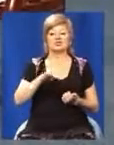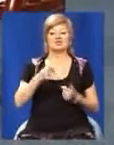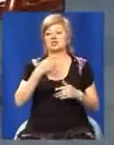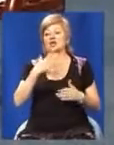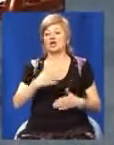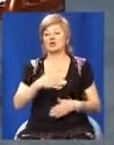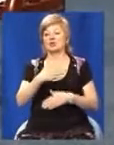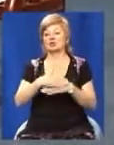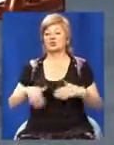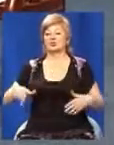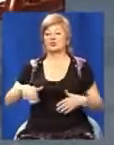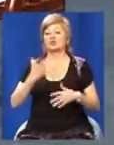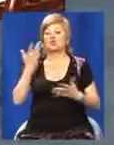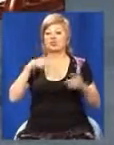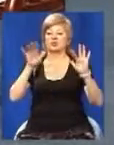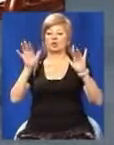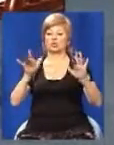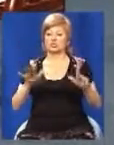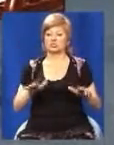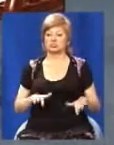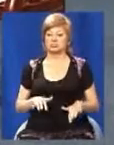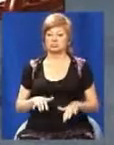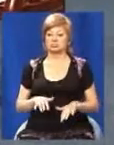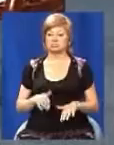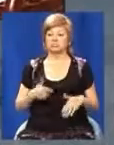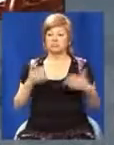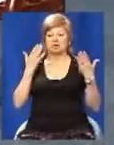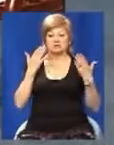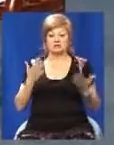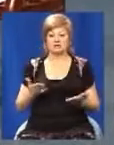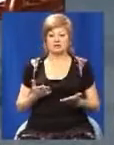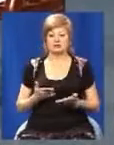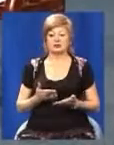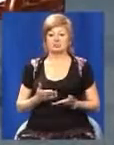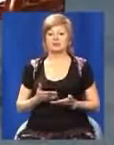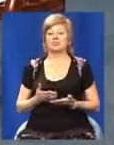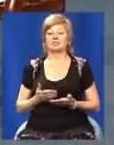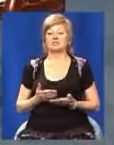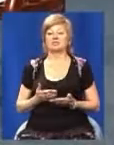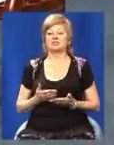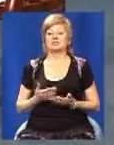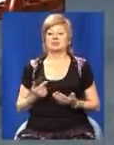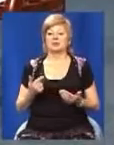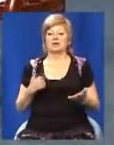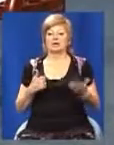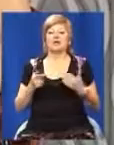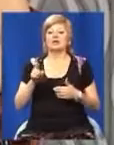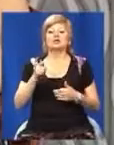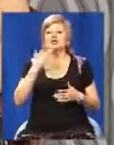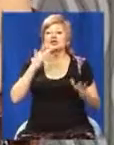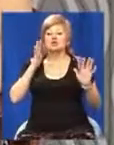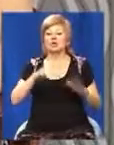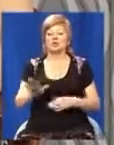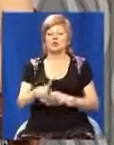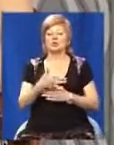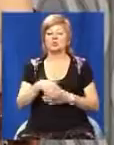люблять виходити на вулицю, коли йде дощ? Да, і вони починають плавити своєю пастю ці капельки дощ. Але вони не люблять